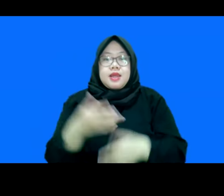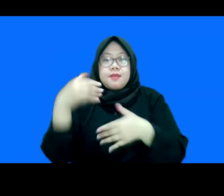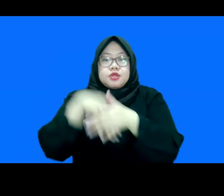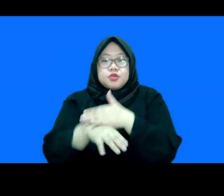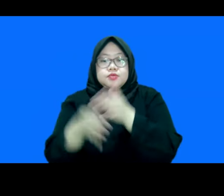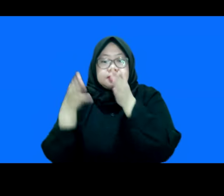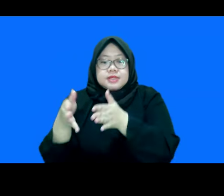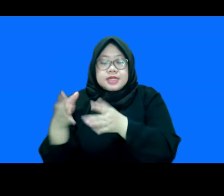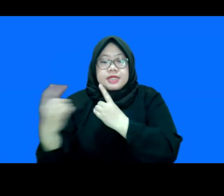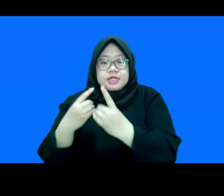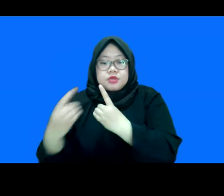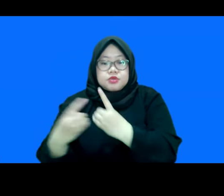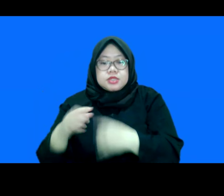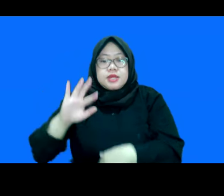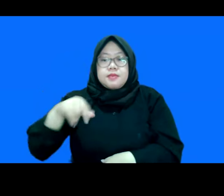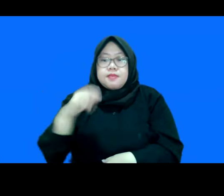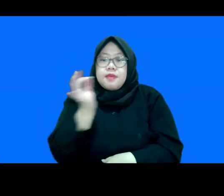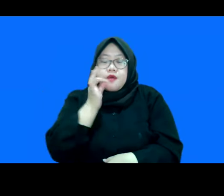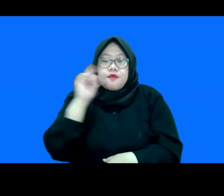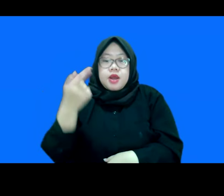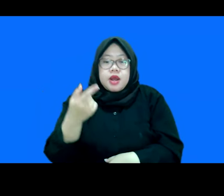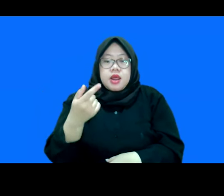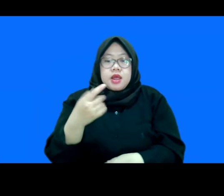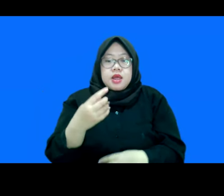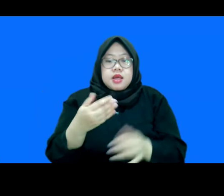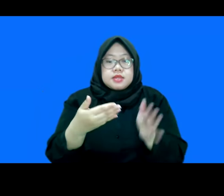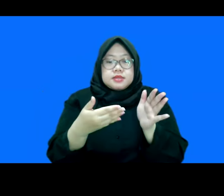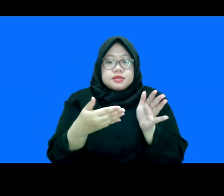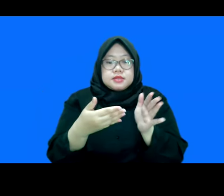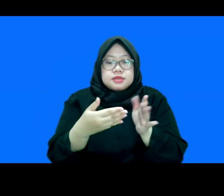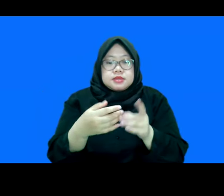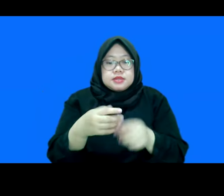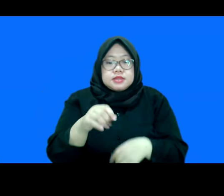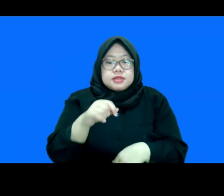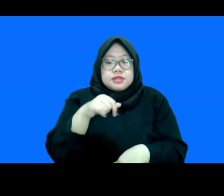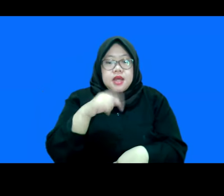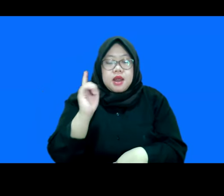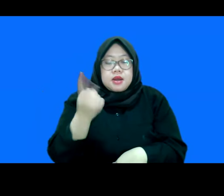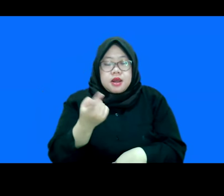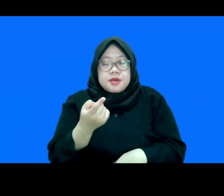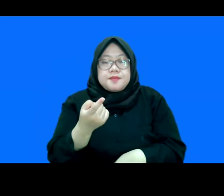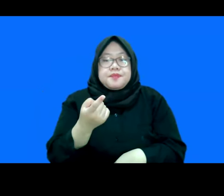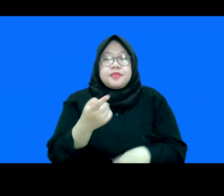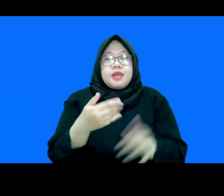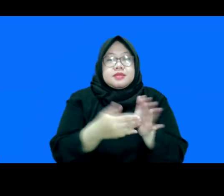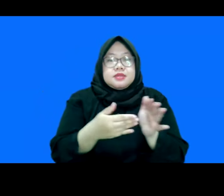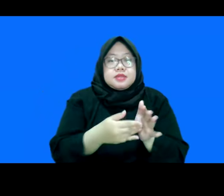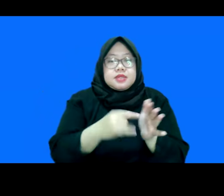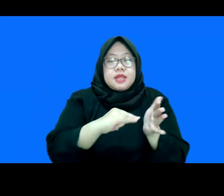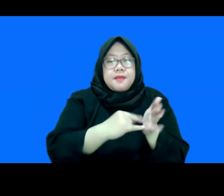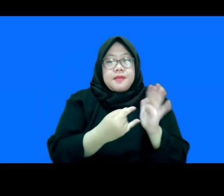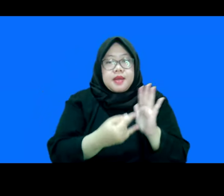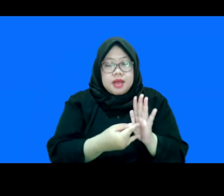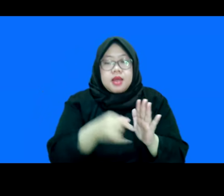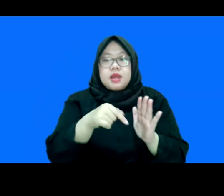ternyata ada kendala teknis, kami tidak bisa akses on mic dari partisipan. Maka kepada rekan-rekan